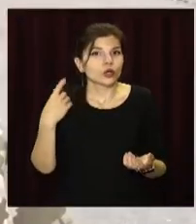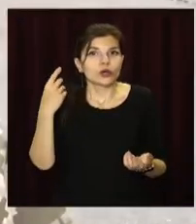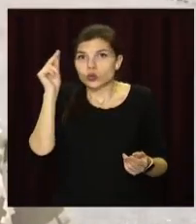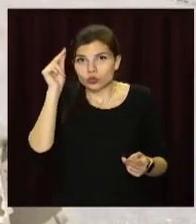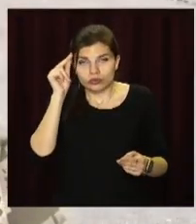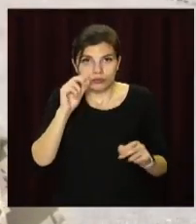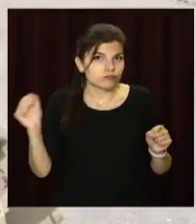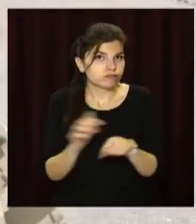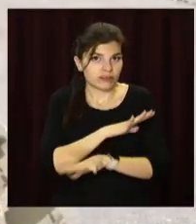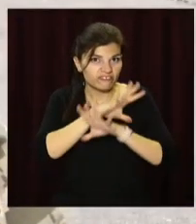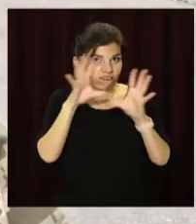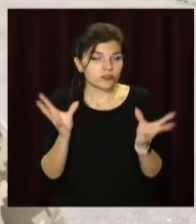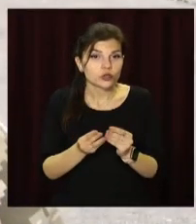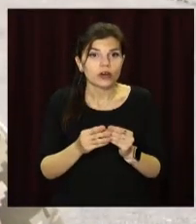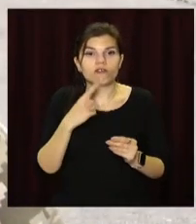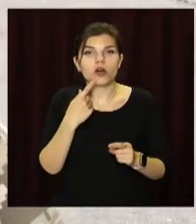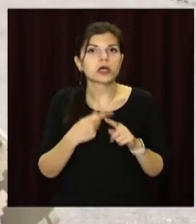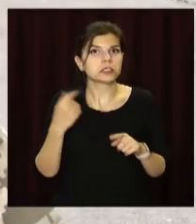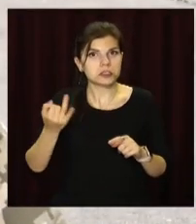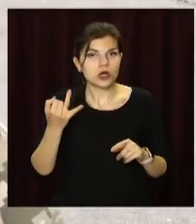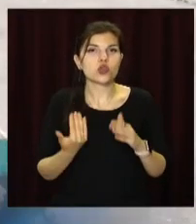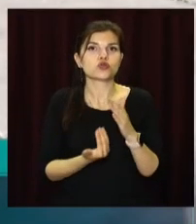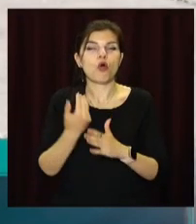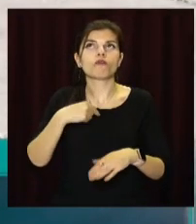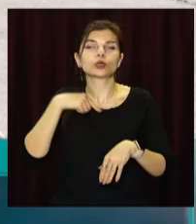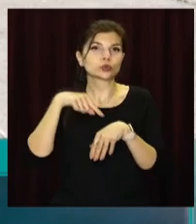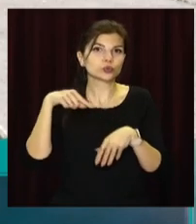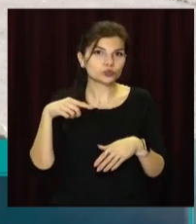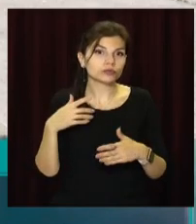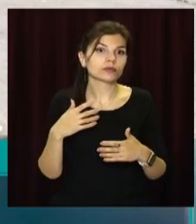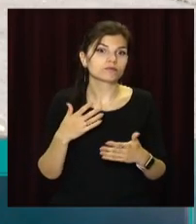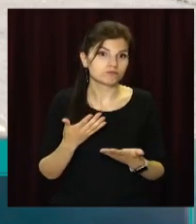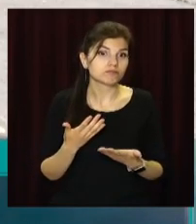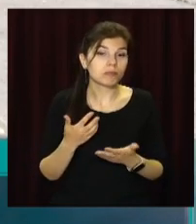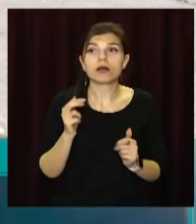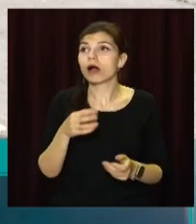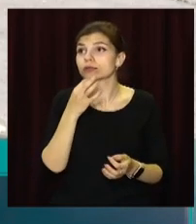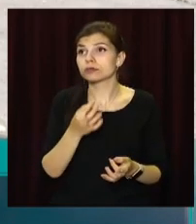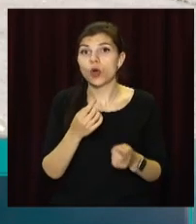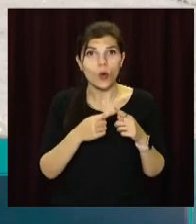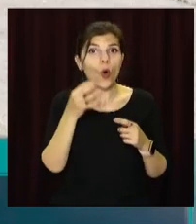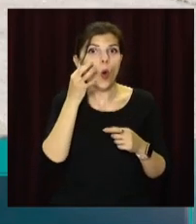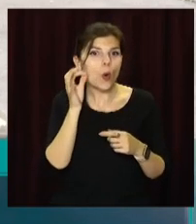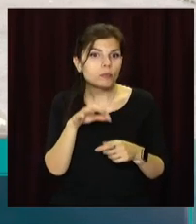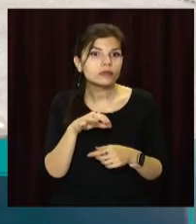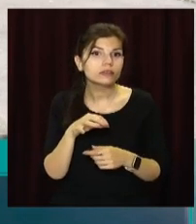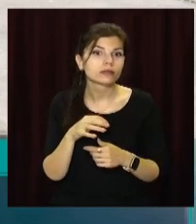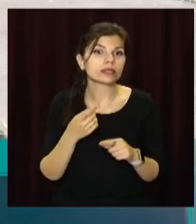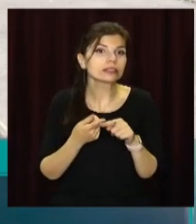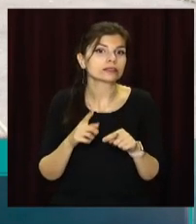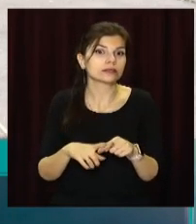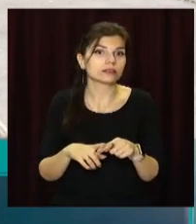Це цікаво, це нові якісь враження. Ну, це, як сказати, опит даже.